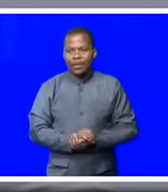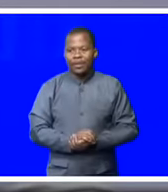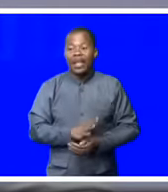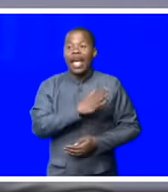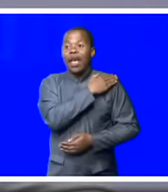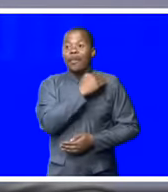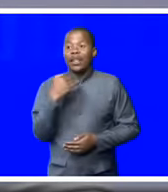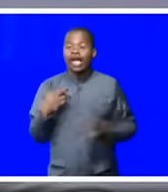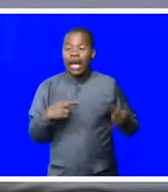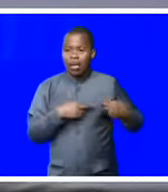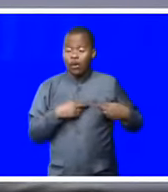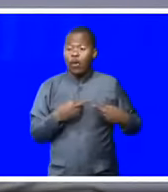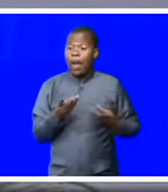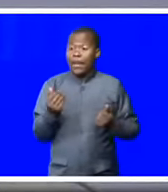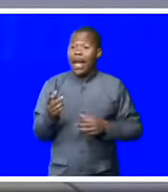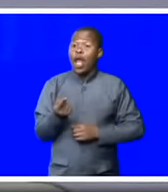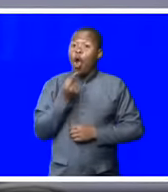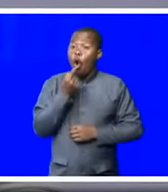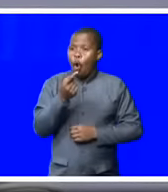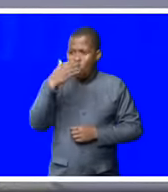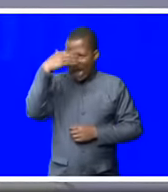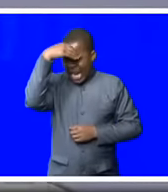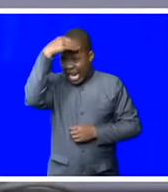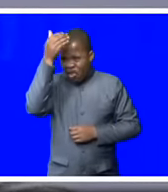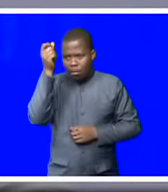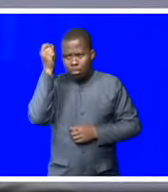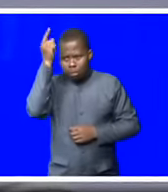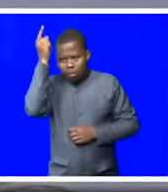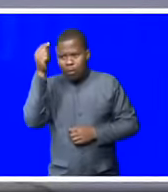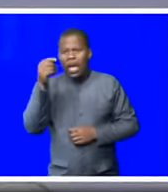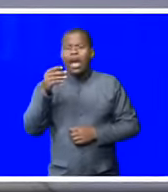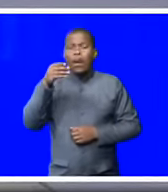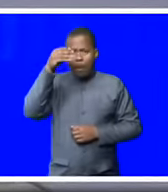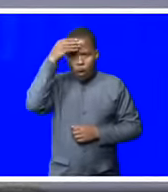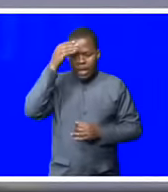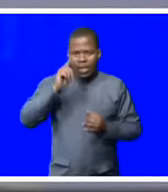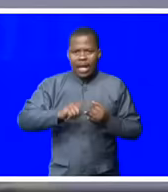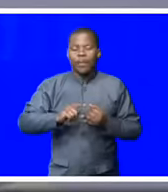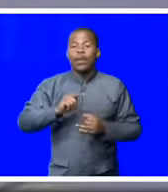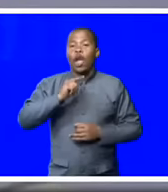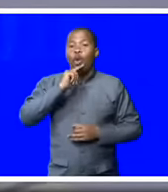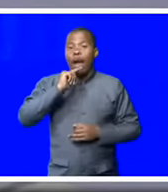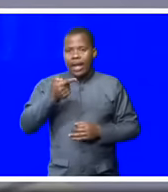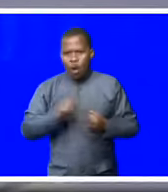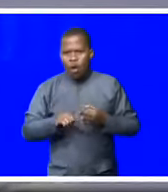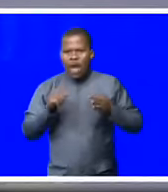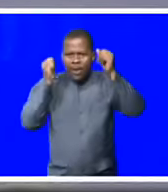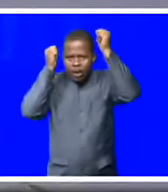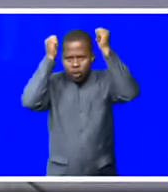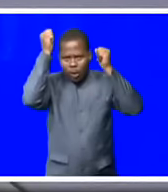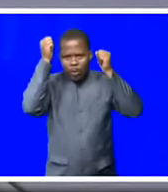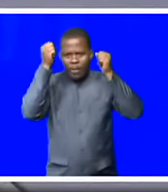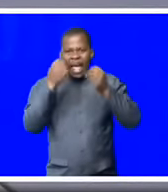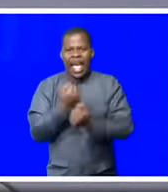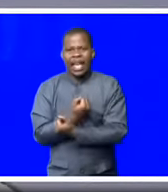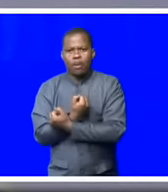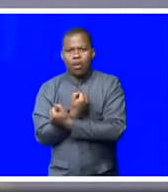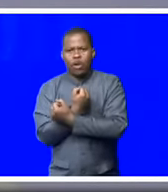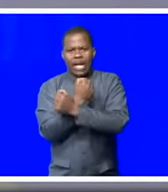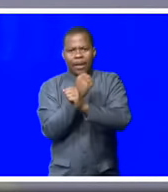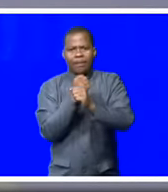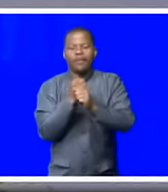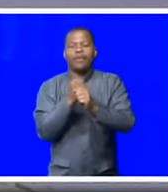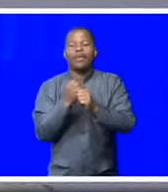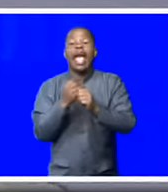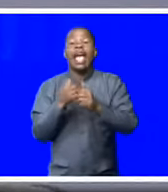Indlu yetemafa neRakenberg ithulumende uyayinaka indzaba yetekuphepha kwemibutho yetekuvikela njengoba sacala umsebenzi wekubuka indlela yokuthi ingathonga